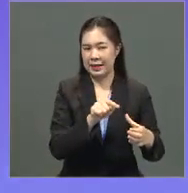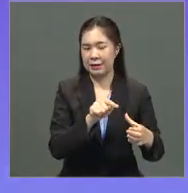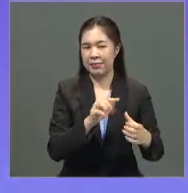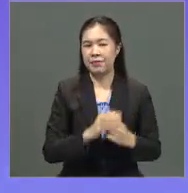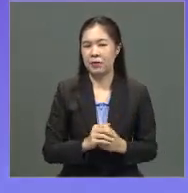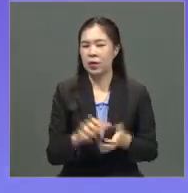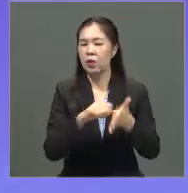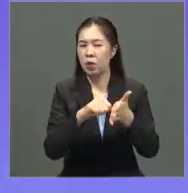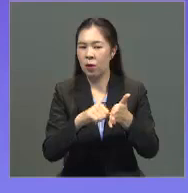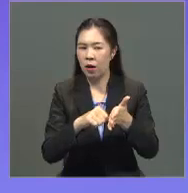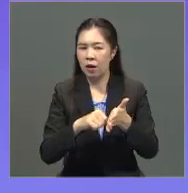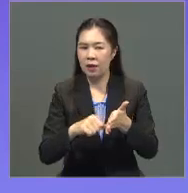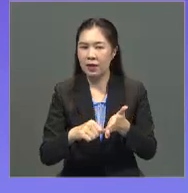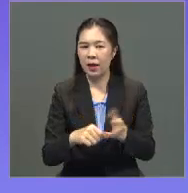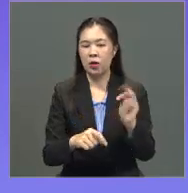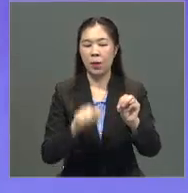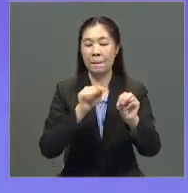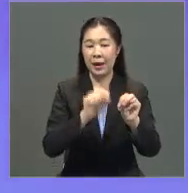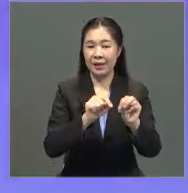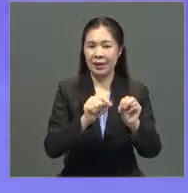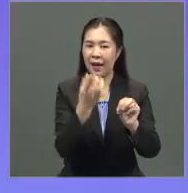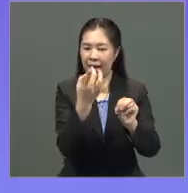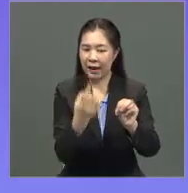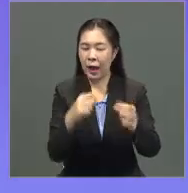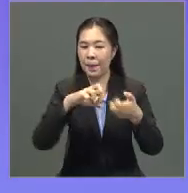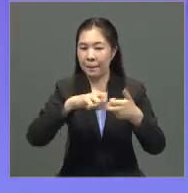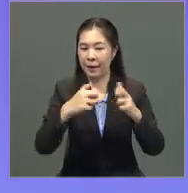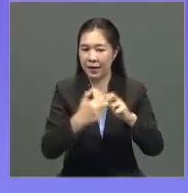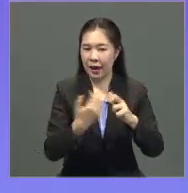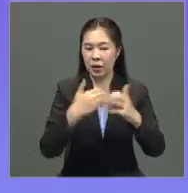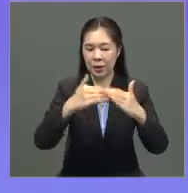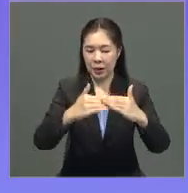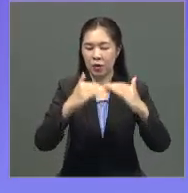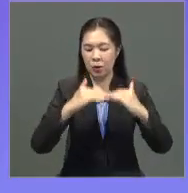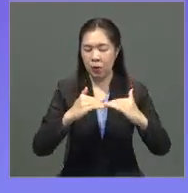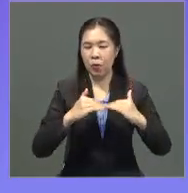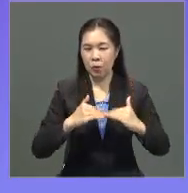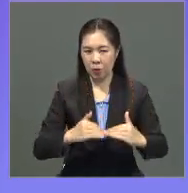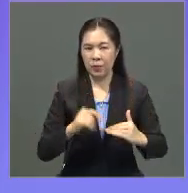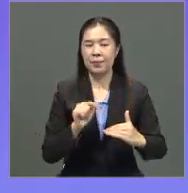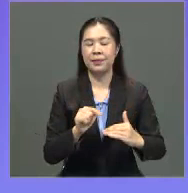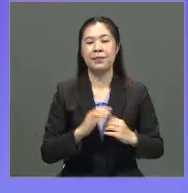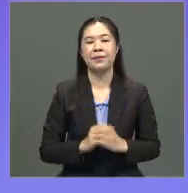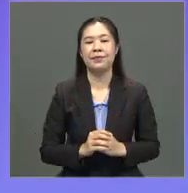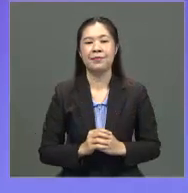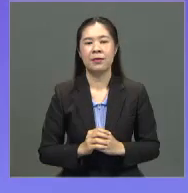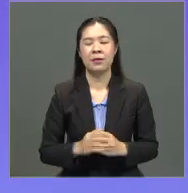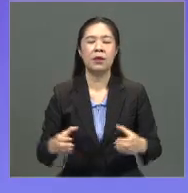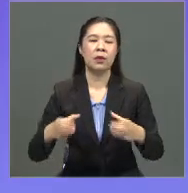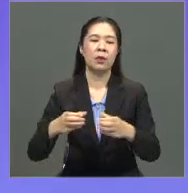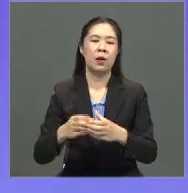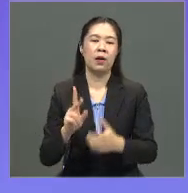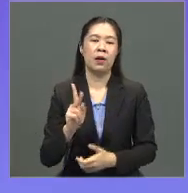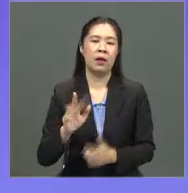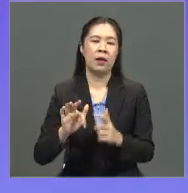ก็แยะก็แก้ไปในมาดในรายมาตราที่มีปัญหาแต่ละอาจจะเว้นหมด 1นะหมดสองฝ่ายนะฮะแต่ในฝั่งของพรรคก้าวไกลเองเขา